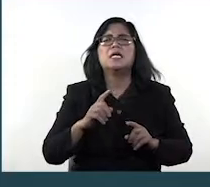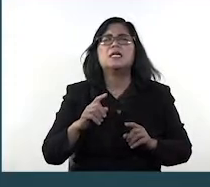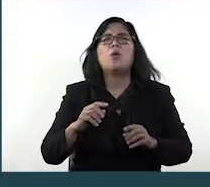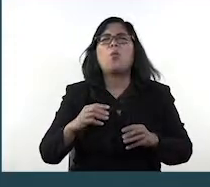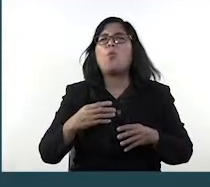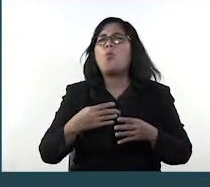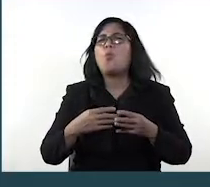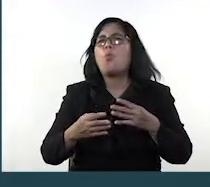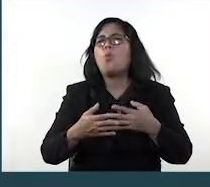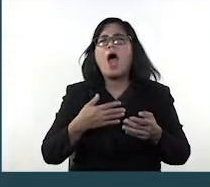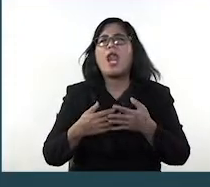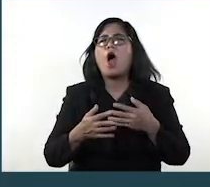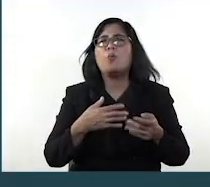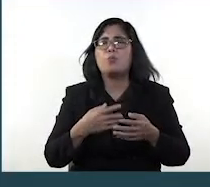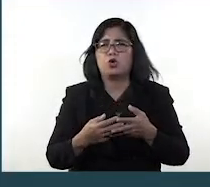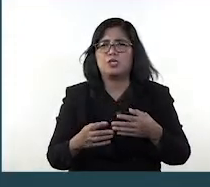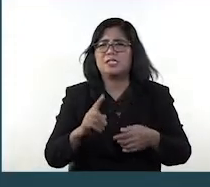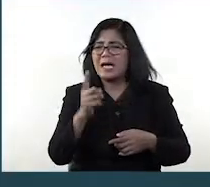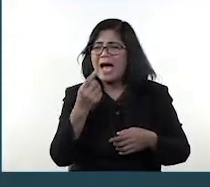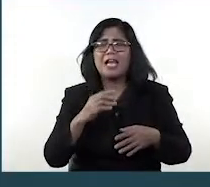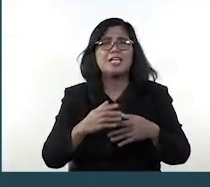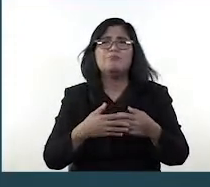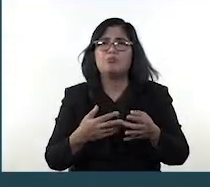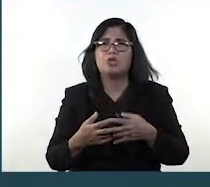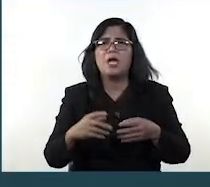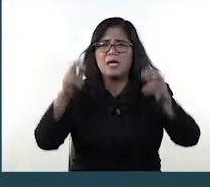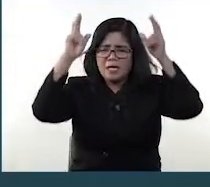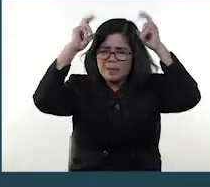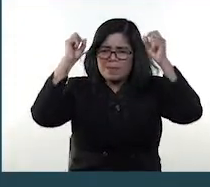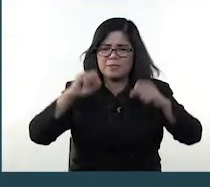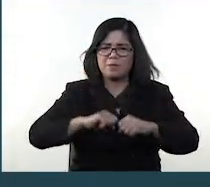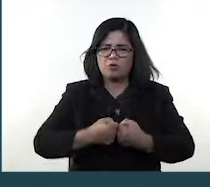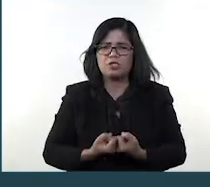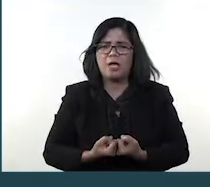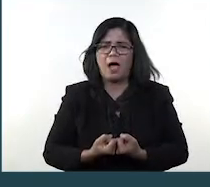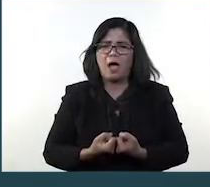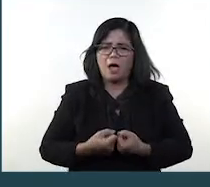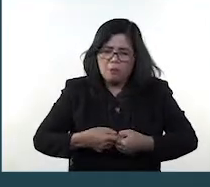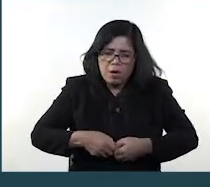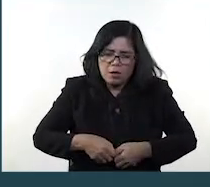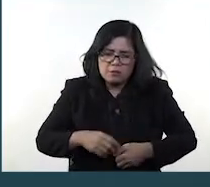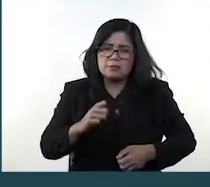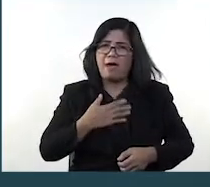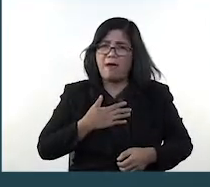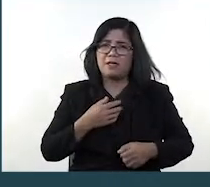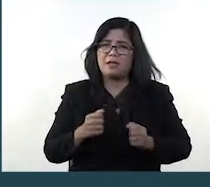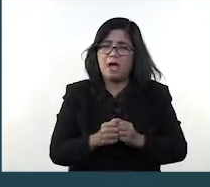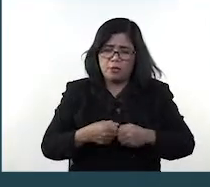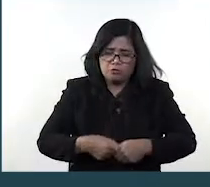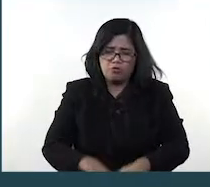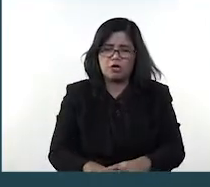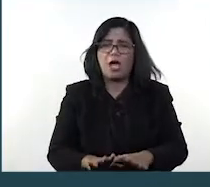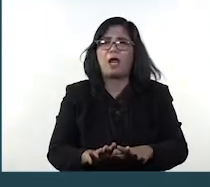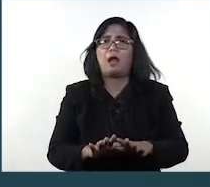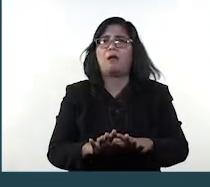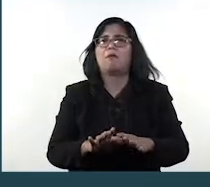sekalipun iblis pernah merusak masa lalu saya Hai sekalipun saya pernah menggugurkan kandungan sekalipun saya